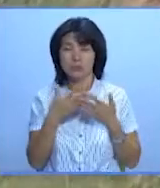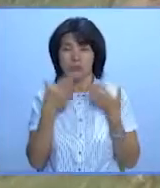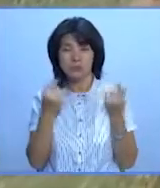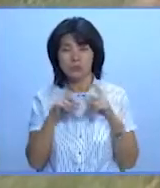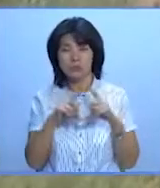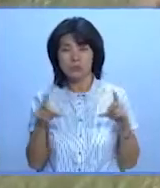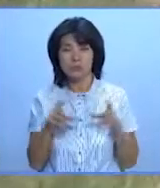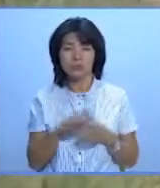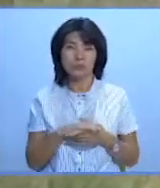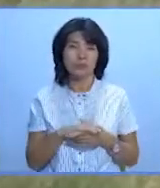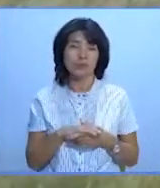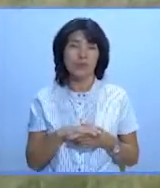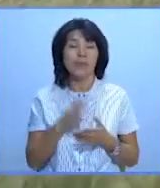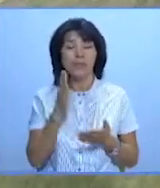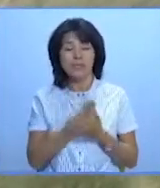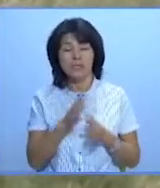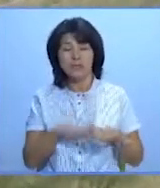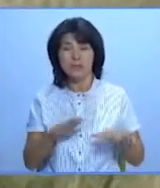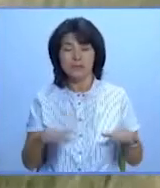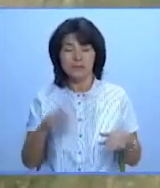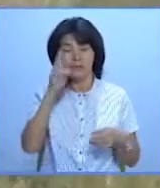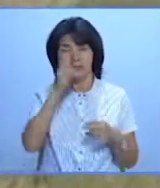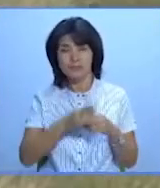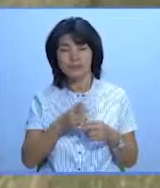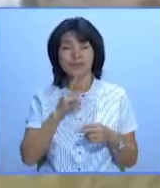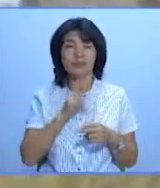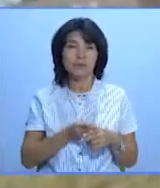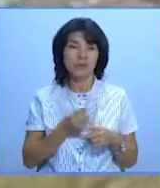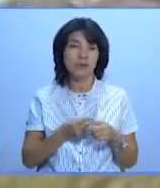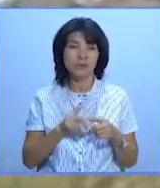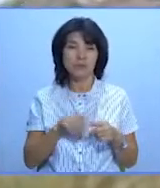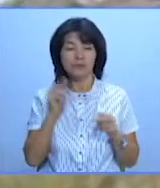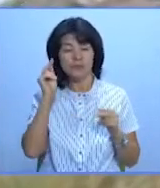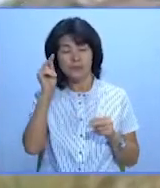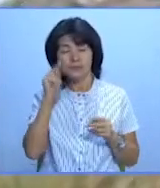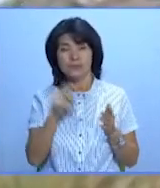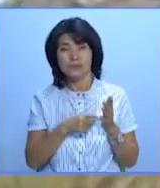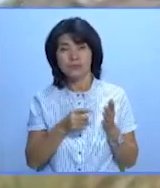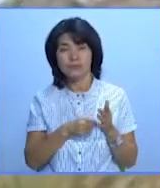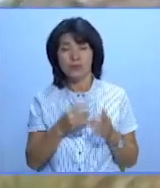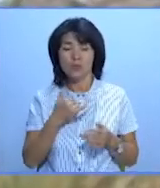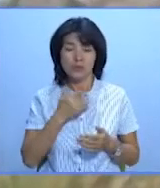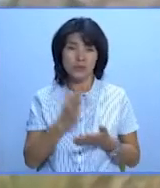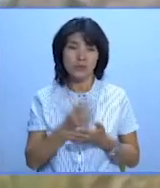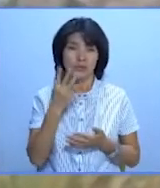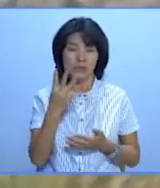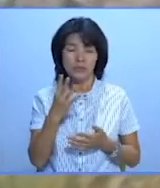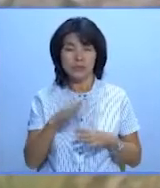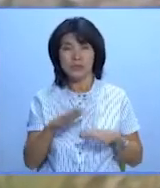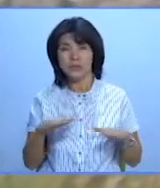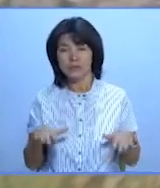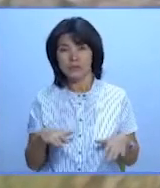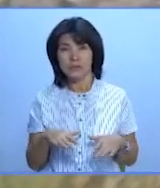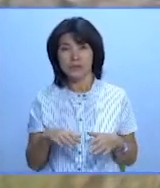анвар есть братья и сестры которые тоже вынуждены учиться в караганде перт полом бар у меня четверо